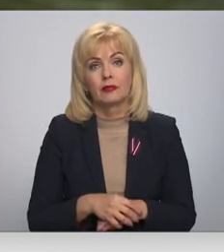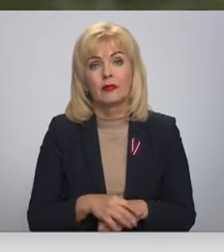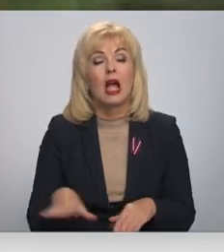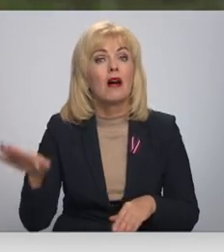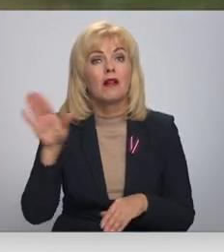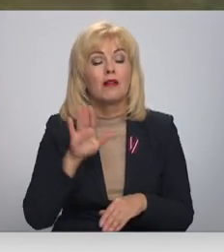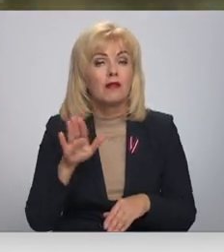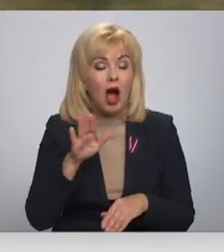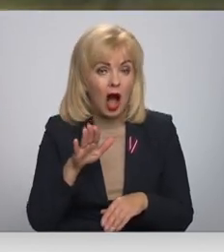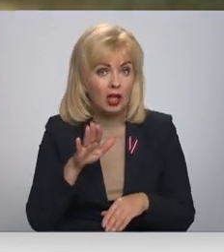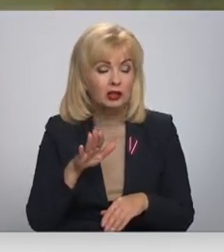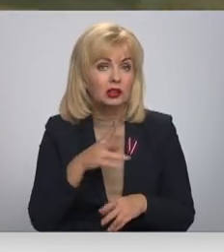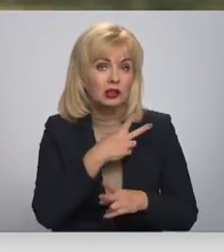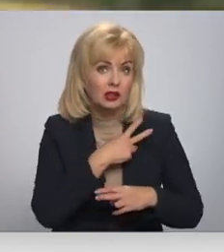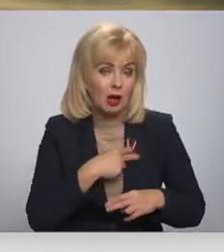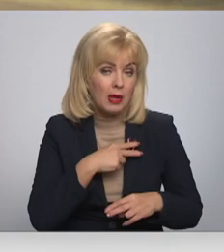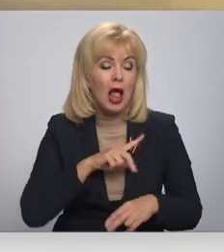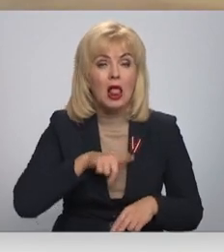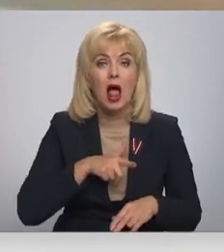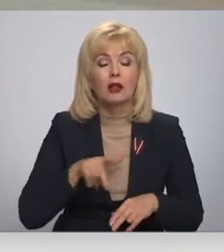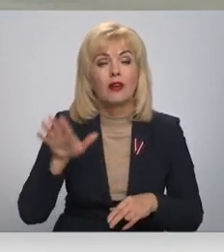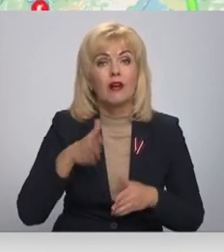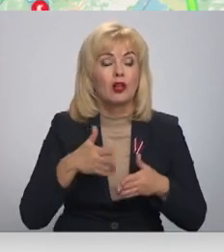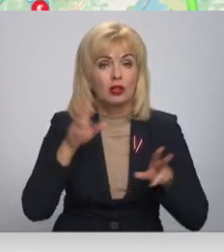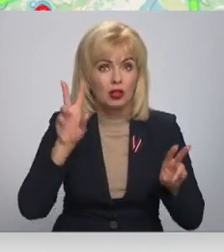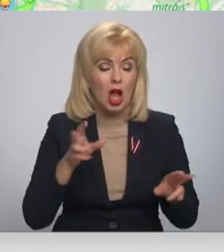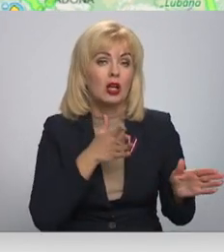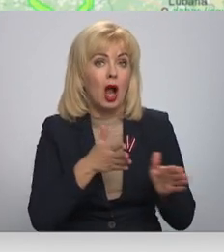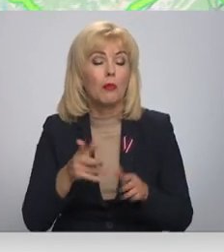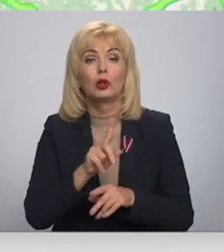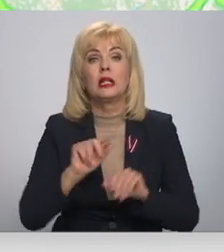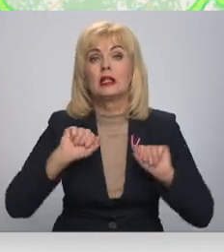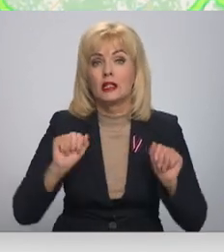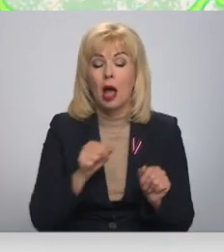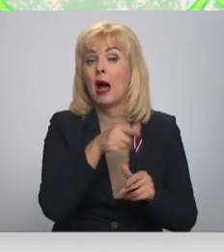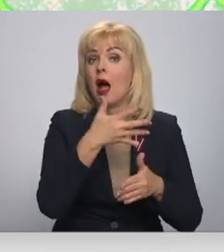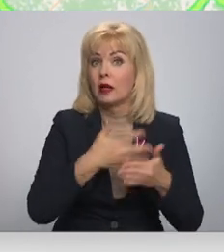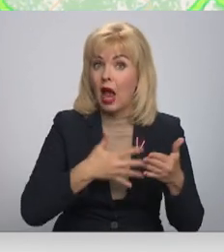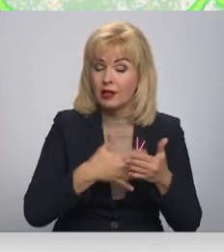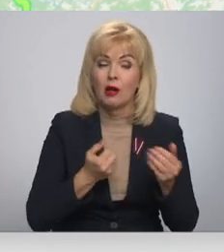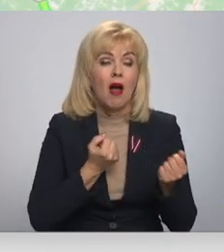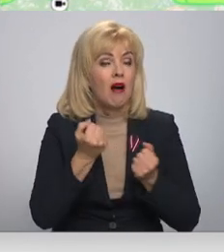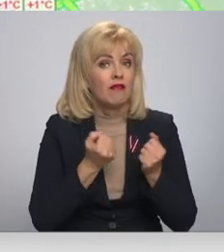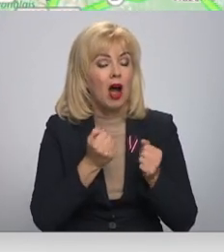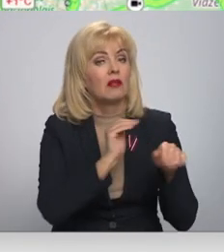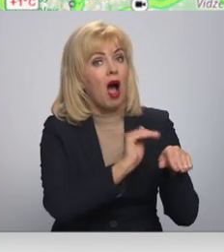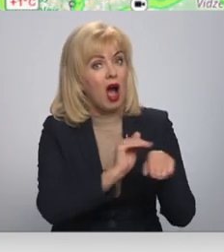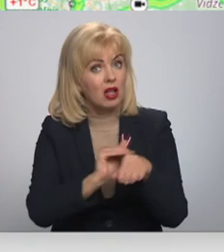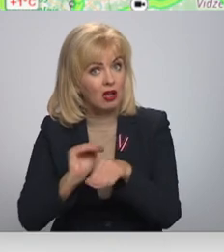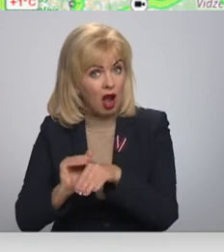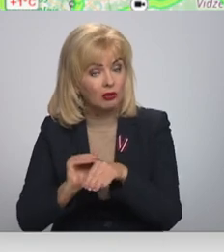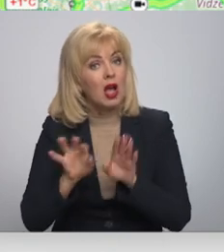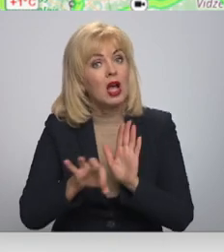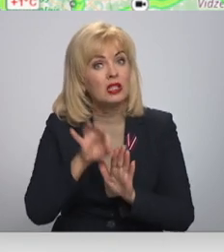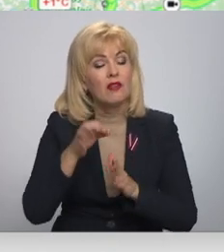Valsts akciju sabiedrība Latvijas valsts ceļi rīko kampaņu – ir ziema, rēķinies ar to. Vadītājiem tiek atgādināts –